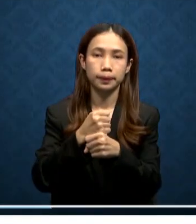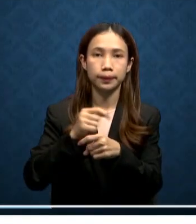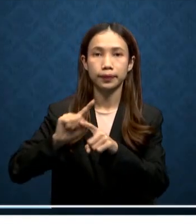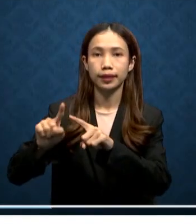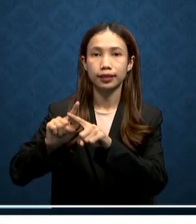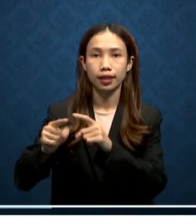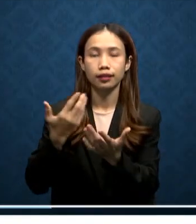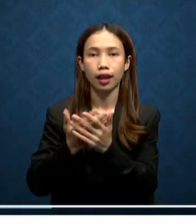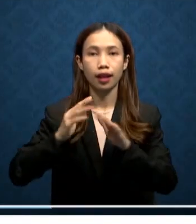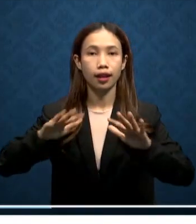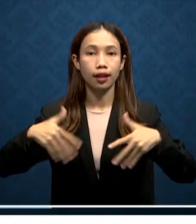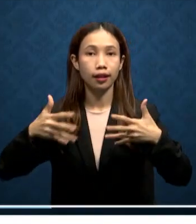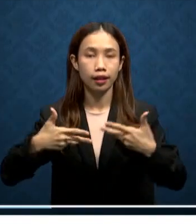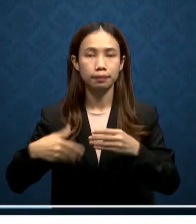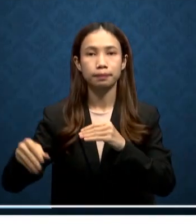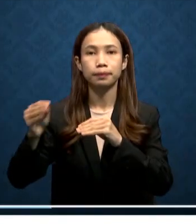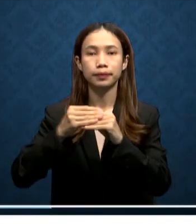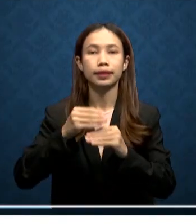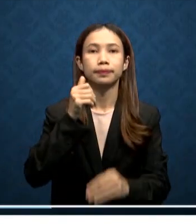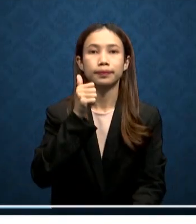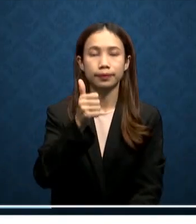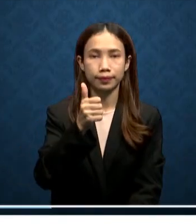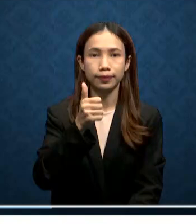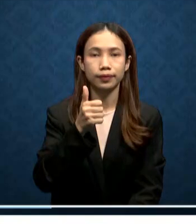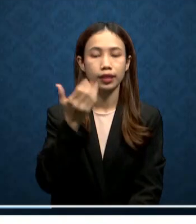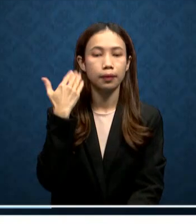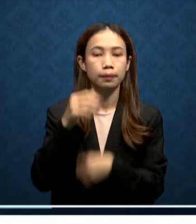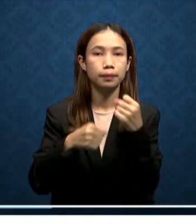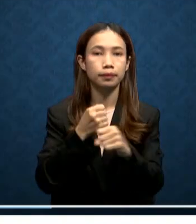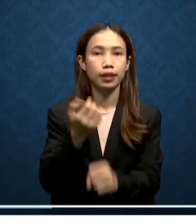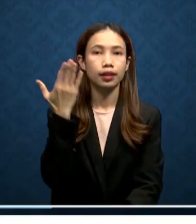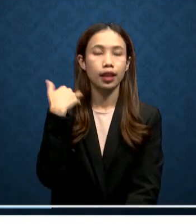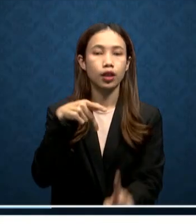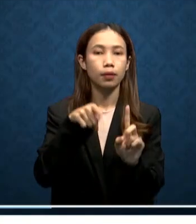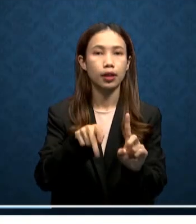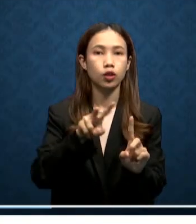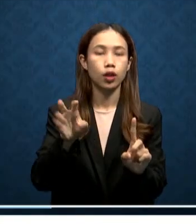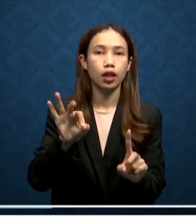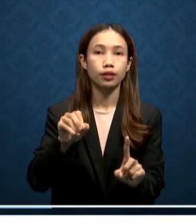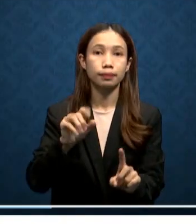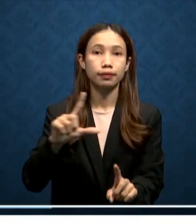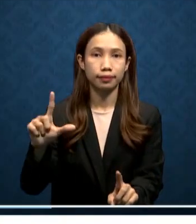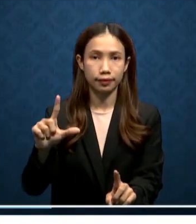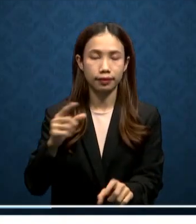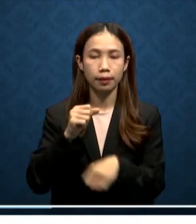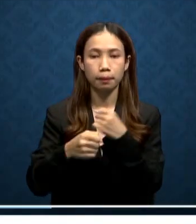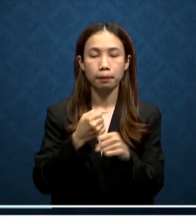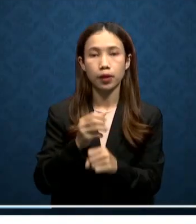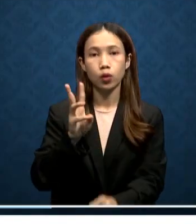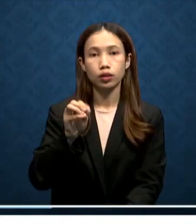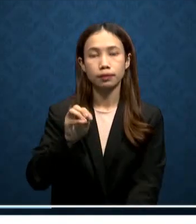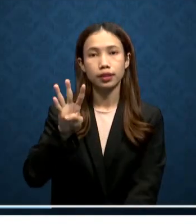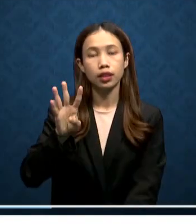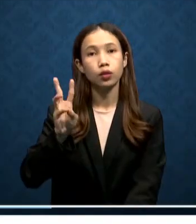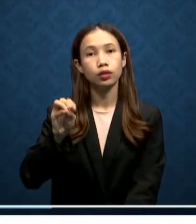การเพื่อมีรายรับเพิ่มขึ้นค่อนข้างจะมากจากปีที่แล้ว 1,290ล้านนะปี 64ปี 65